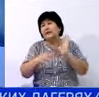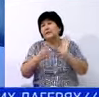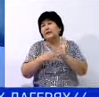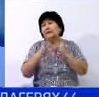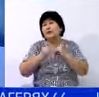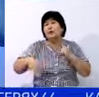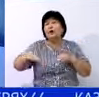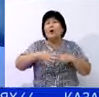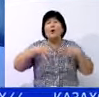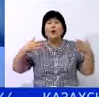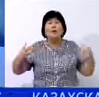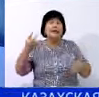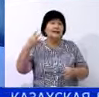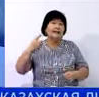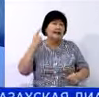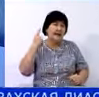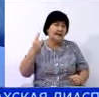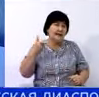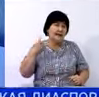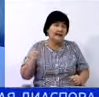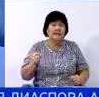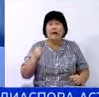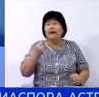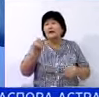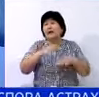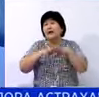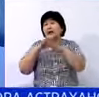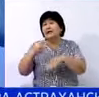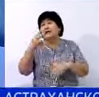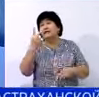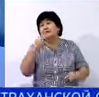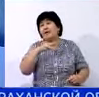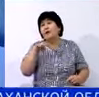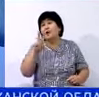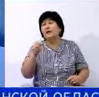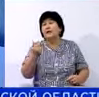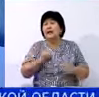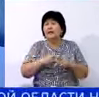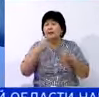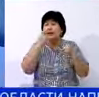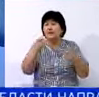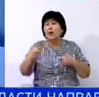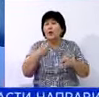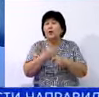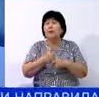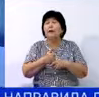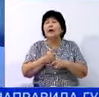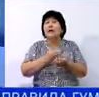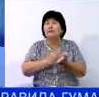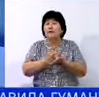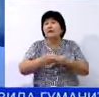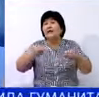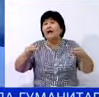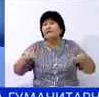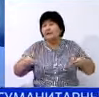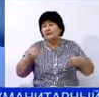участков общей площадью 31 гектар. В казну перечислено 32 миллиона тенге. Об этом сообщил руководитель профильного ведомства